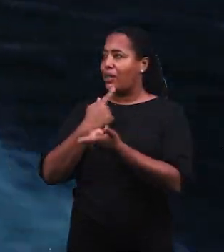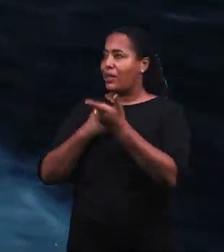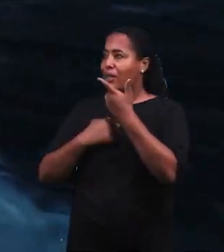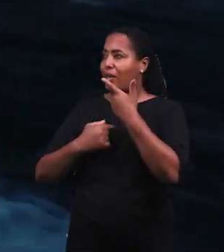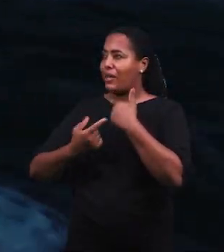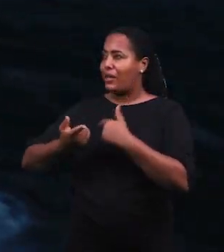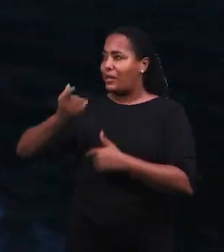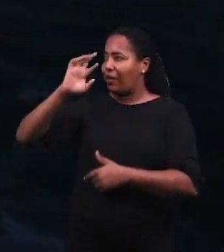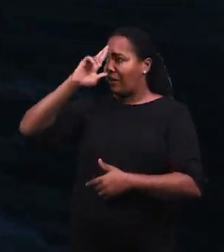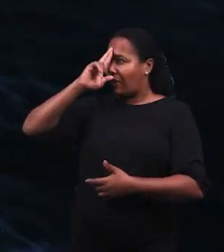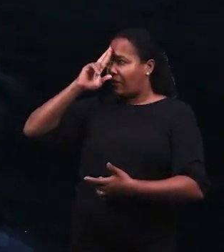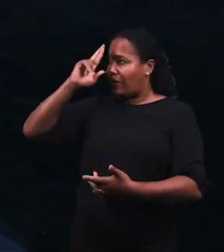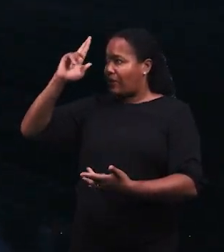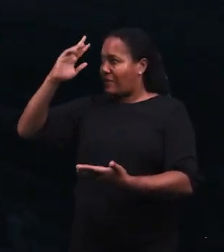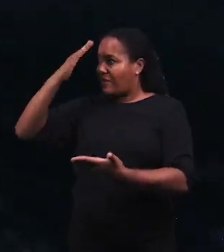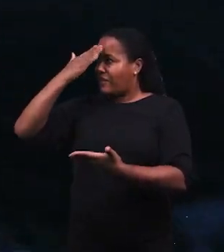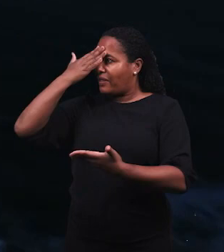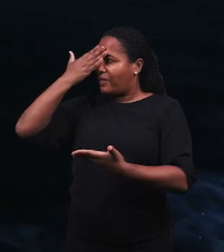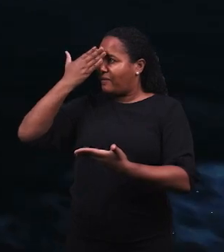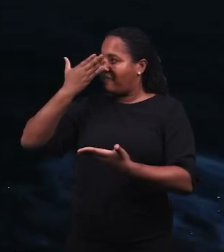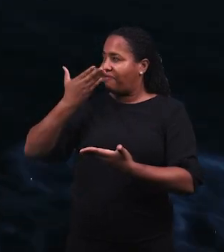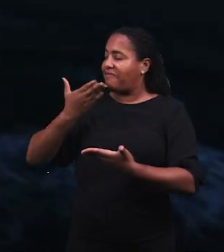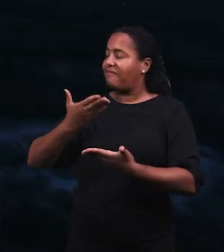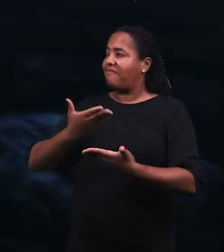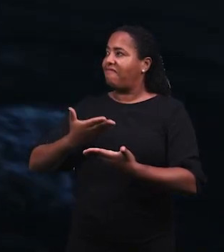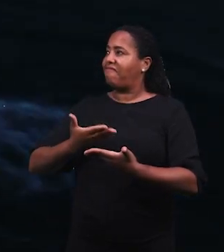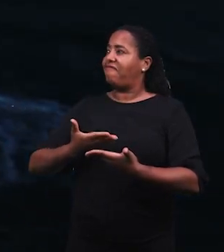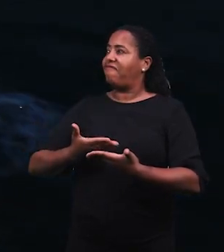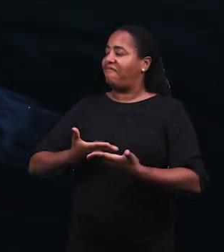Только на Тебя хочу я уповать.